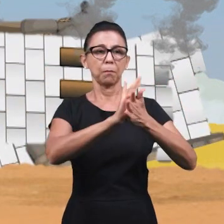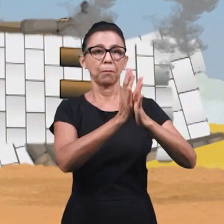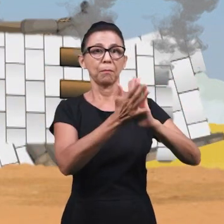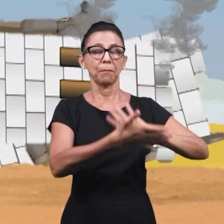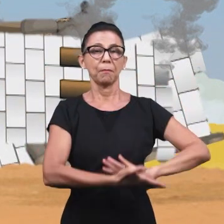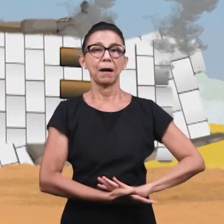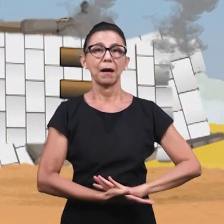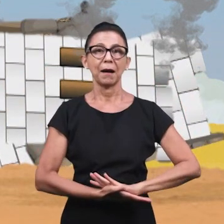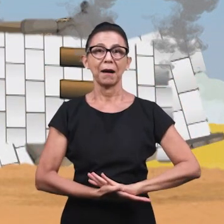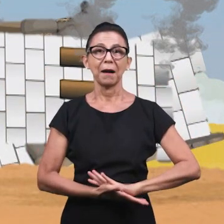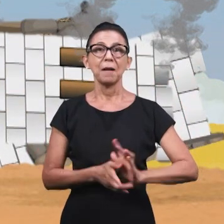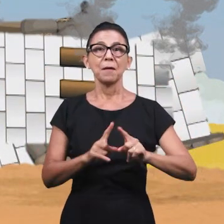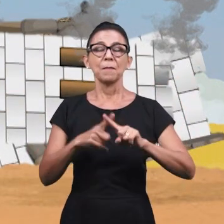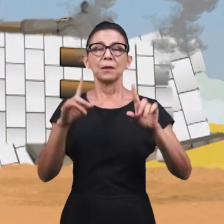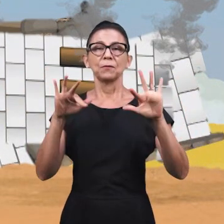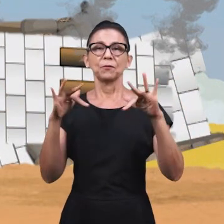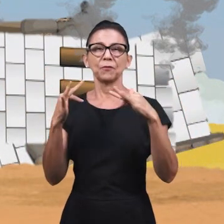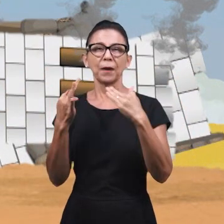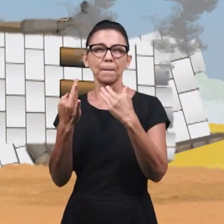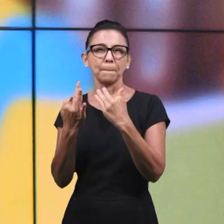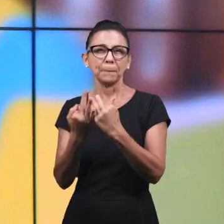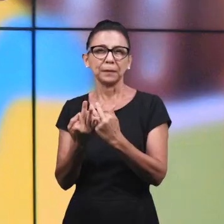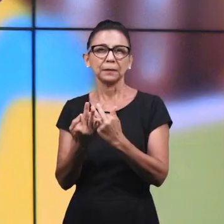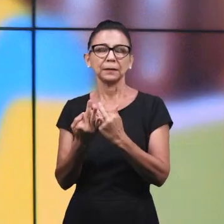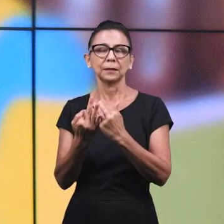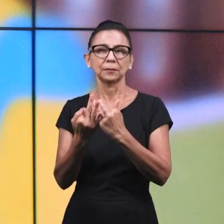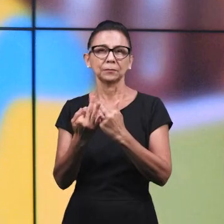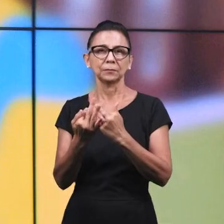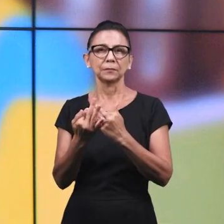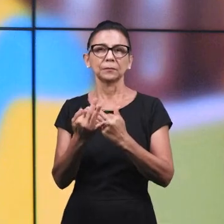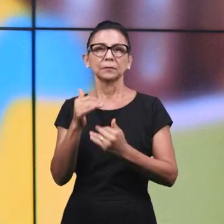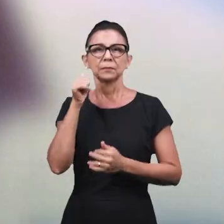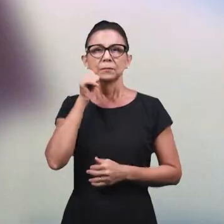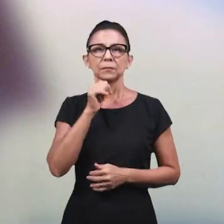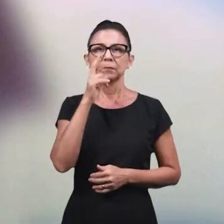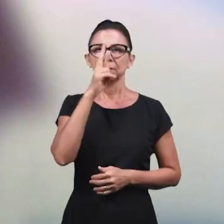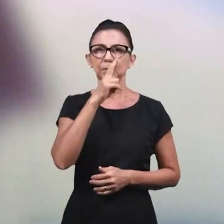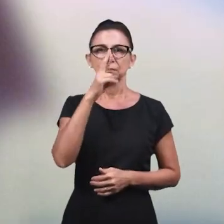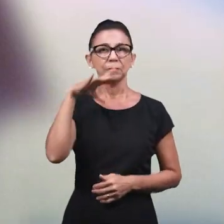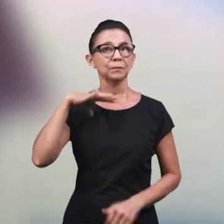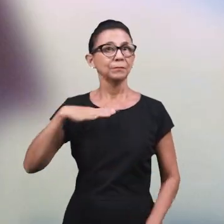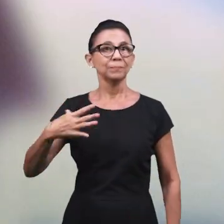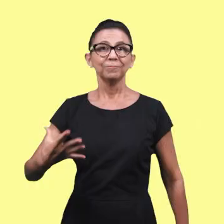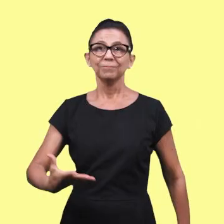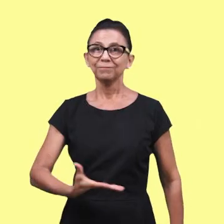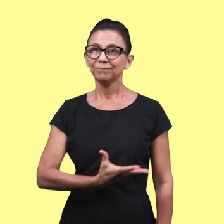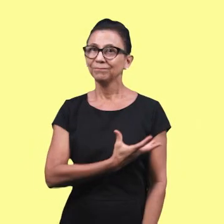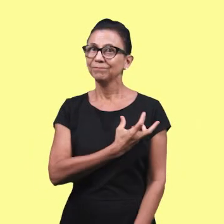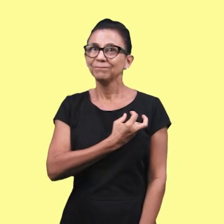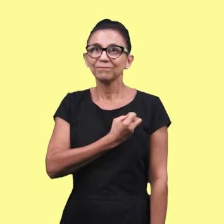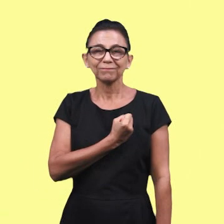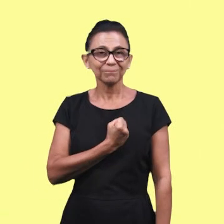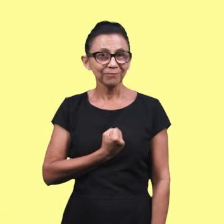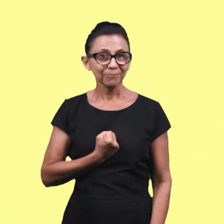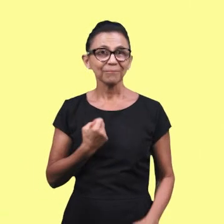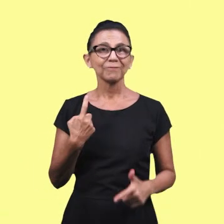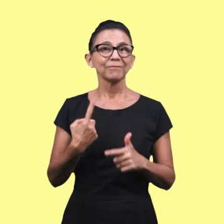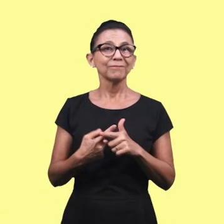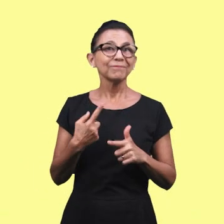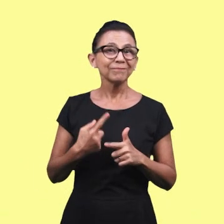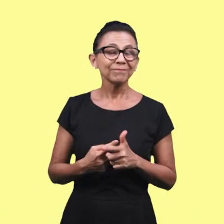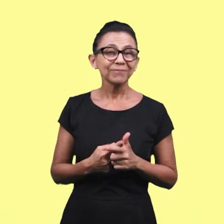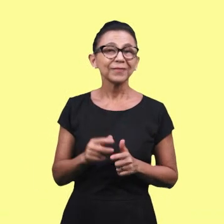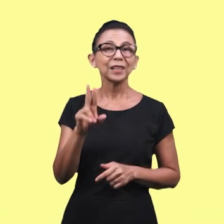maison de Rahab a été préservée. Rahab et sa famille ont été sauvés. La décision de